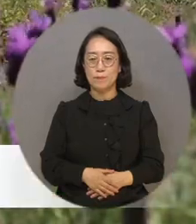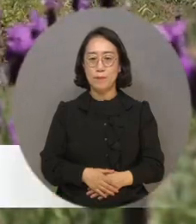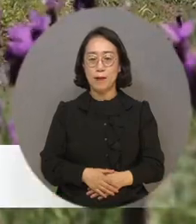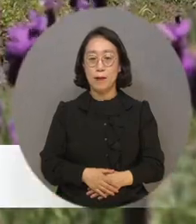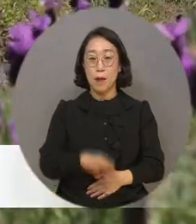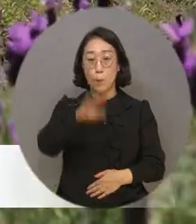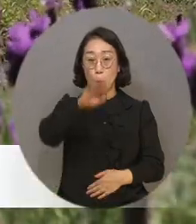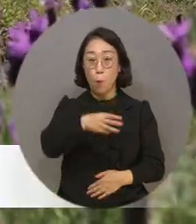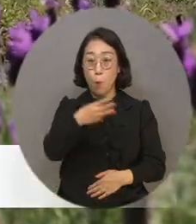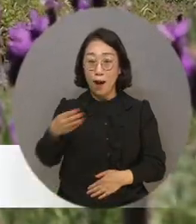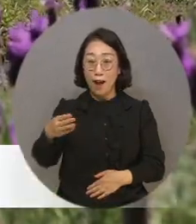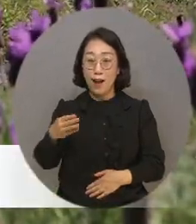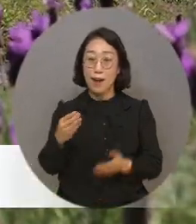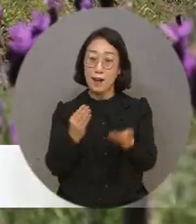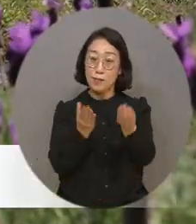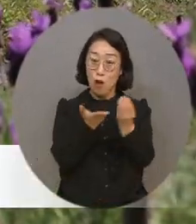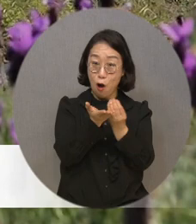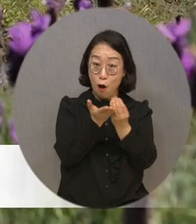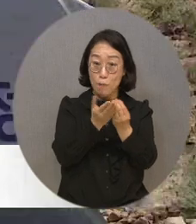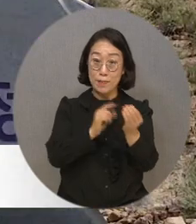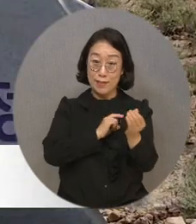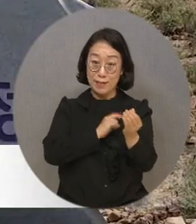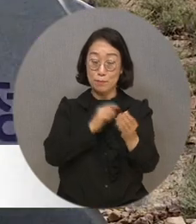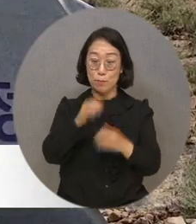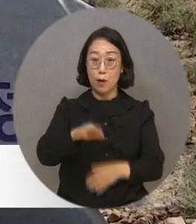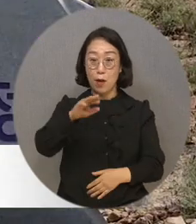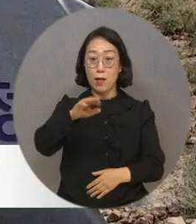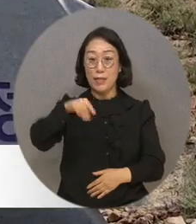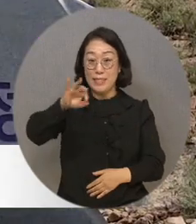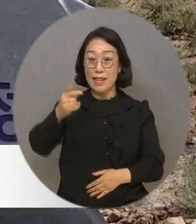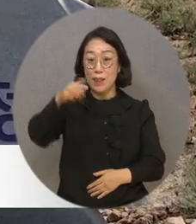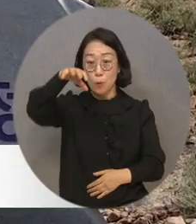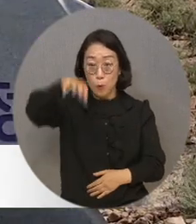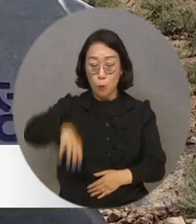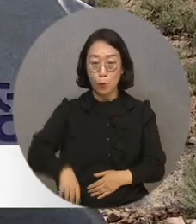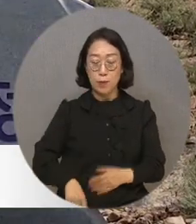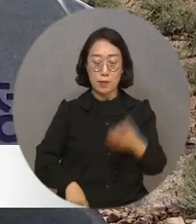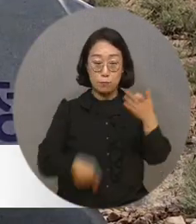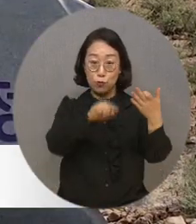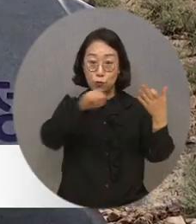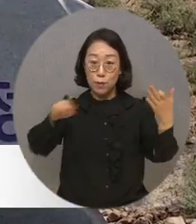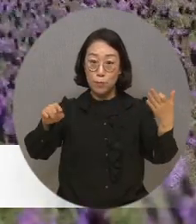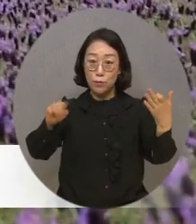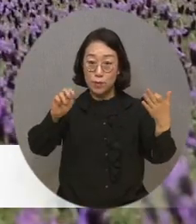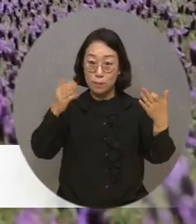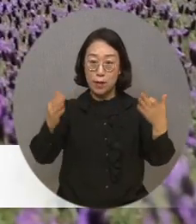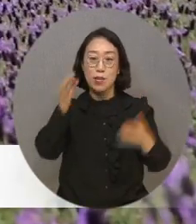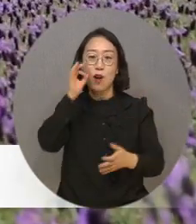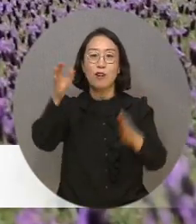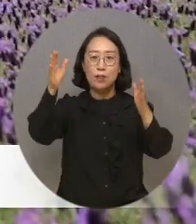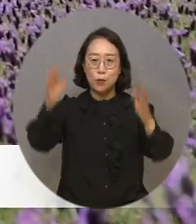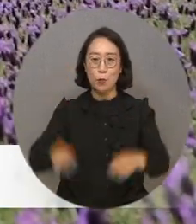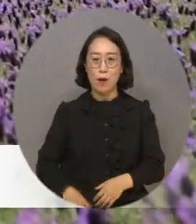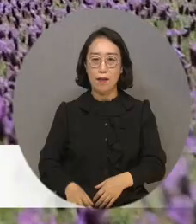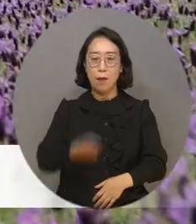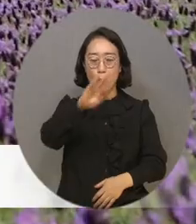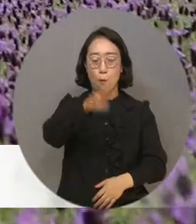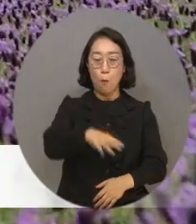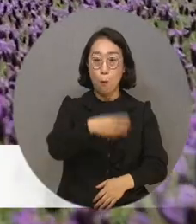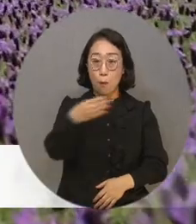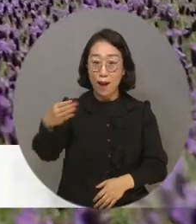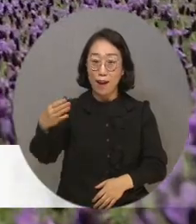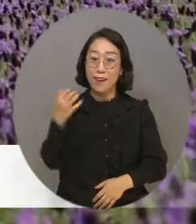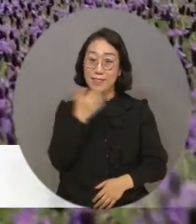퍼플 섬으로 불리는 신안군 박지도에서 오는 19일부터 28일까지 열흘간 보라색 꽃의 대명사